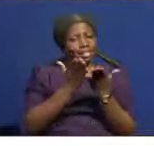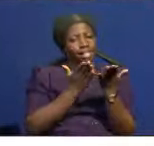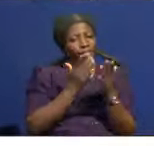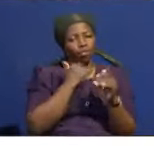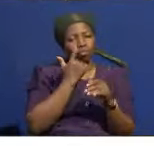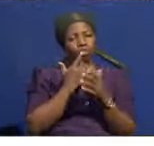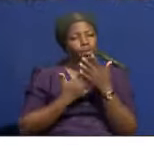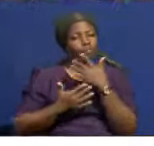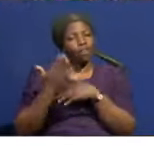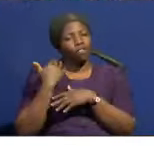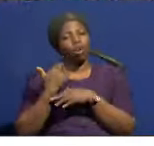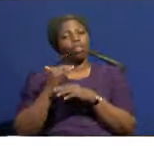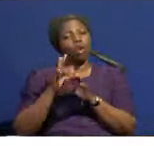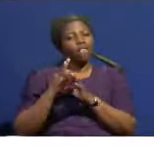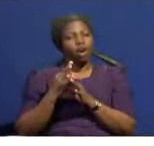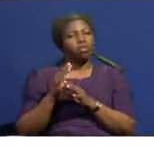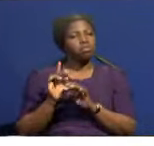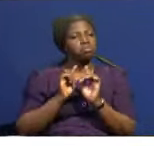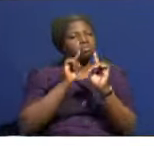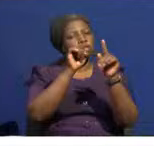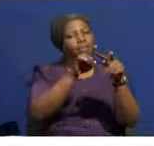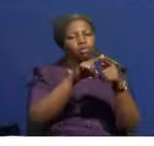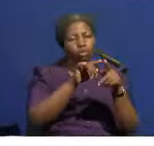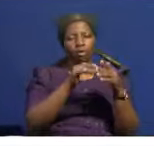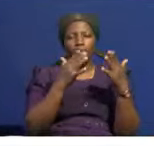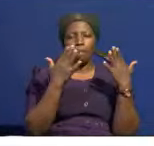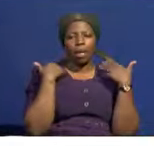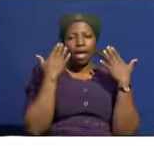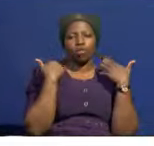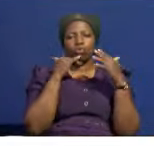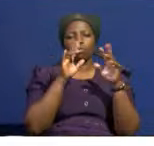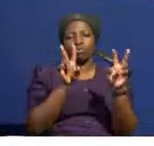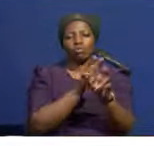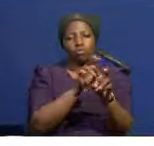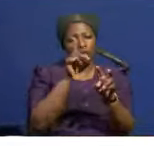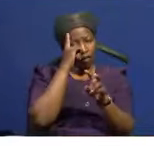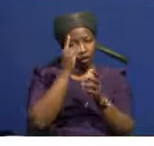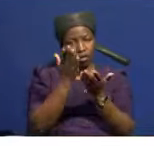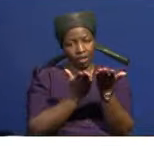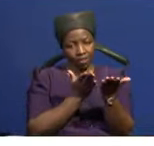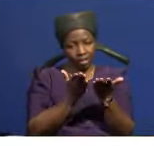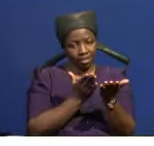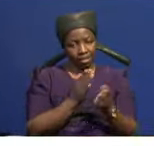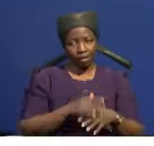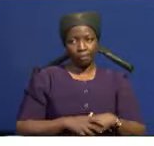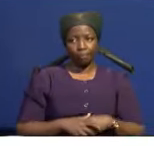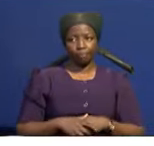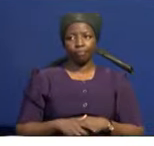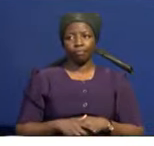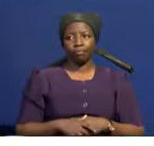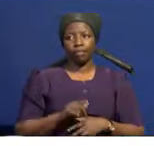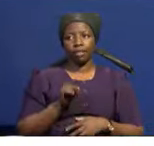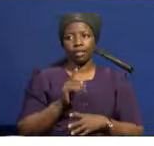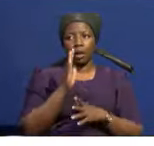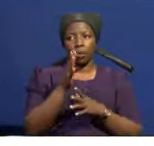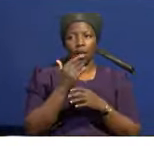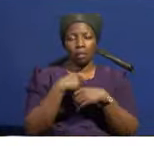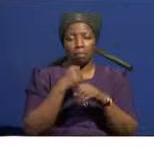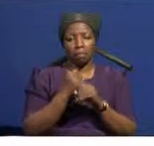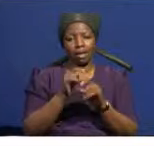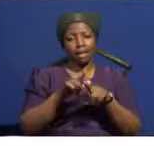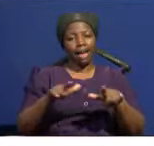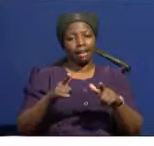wa Meru kutafuta huduma hizo. This office will not only streamline land transactions but